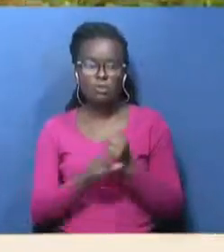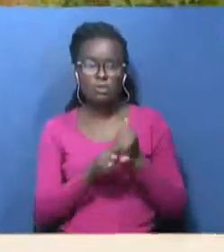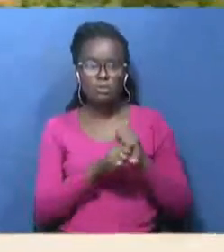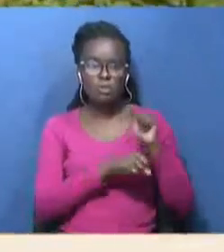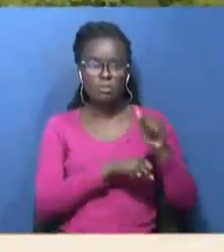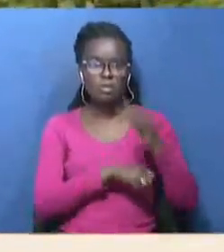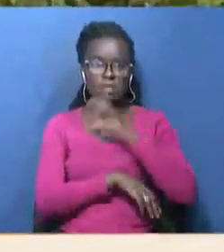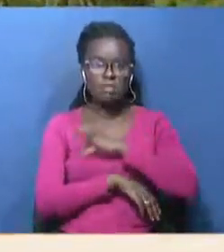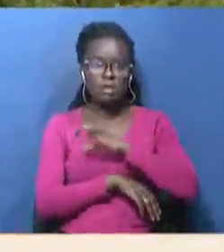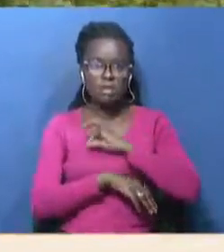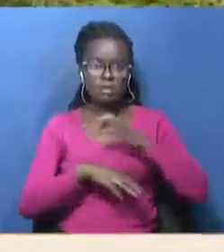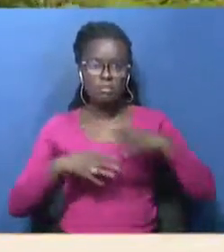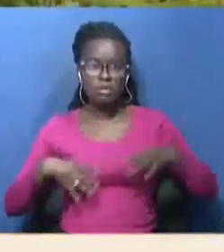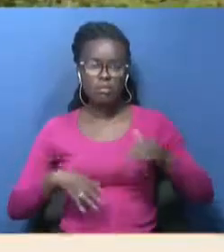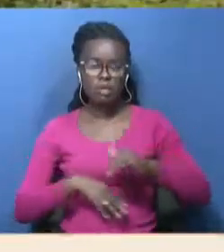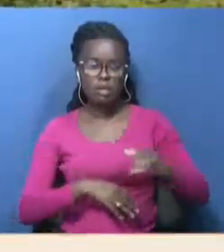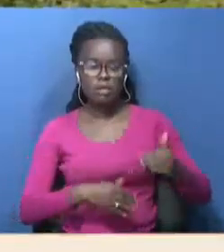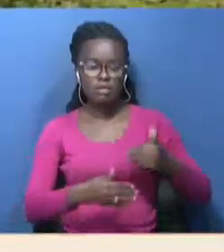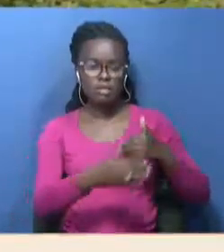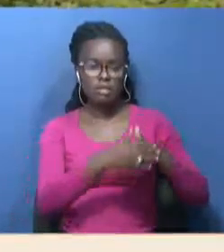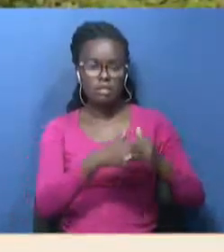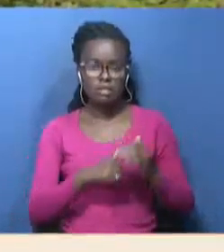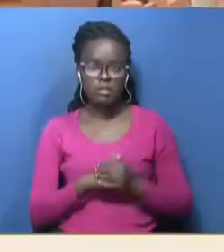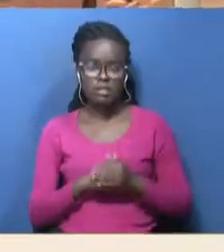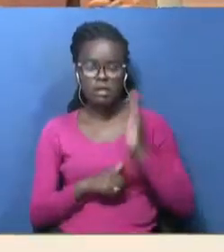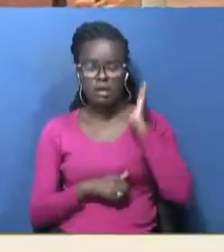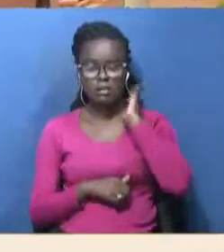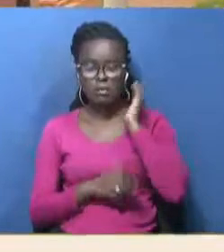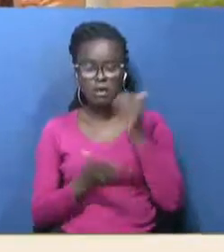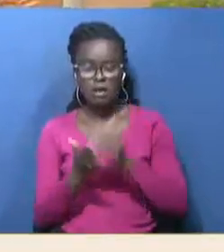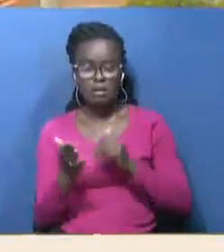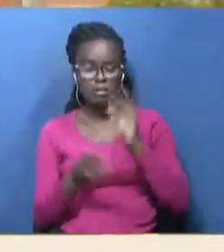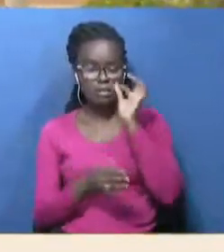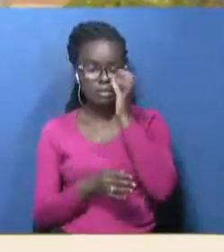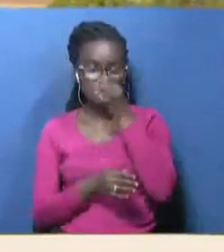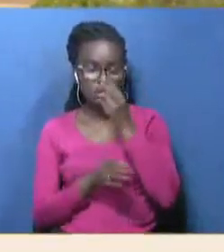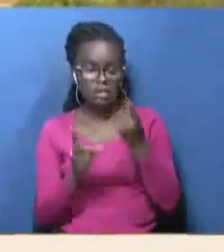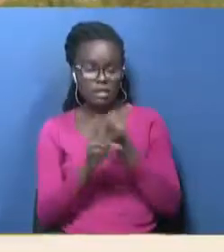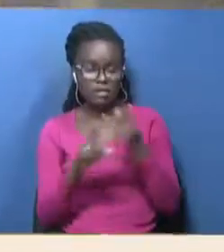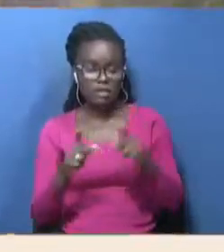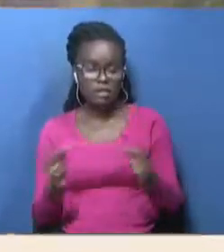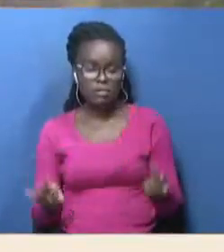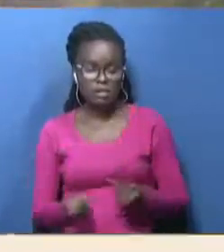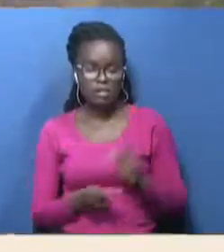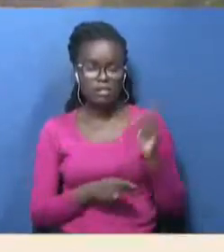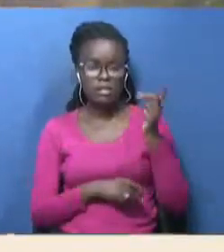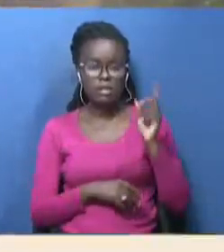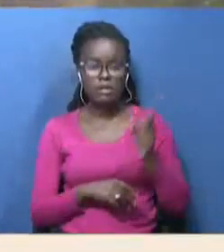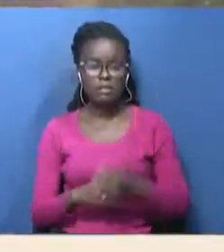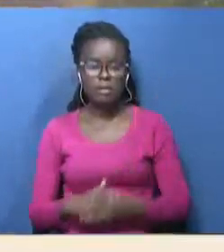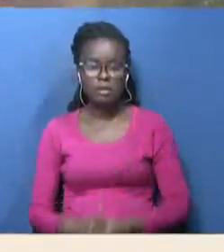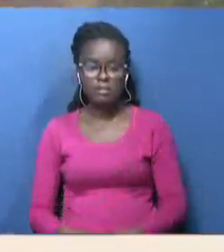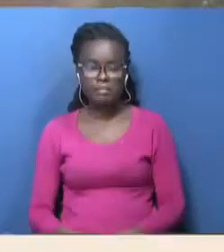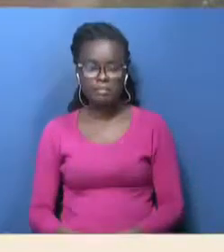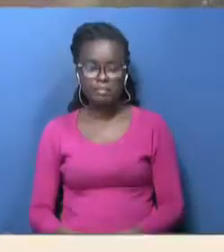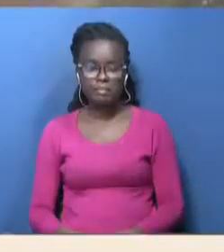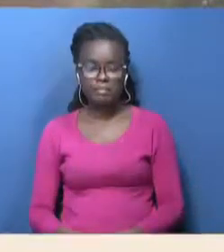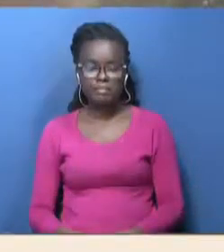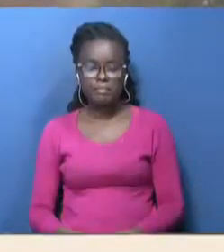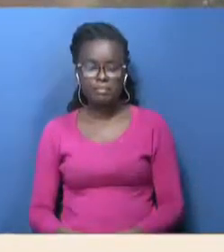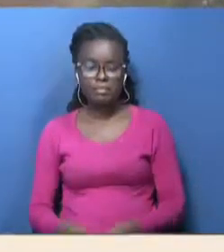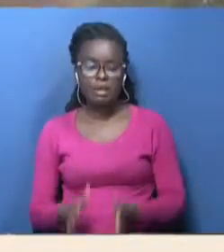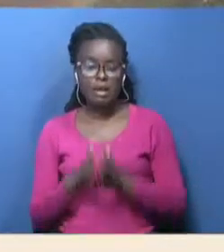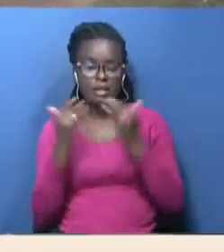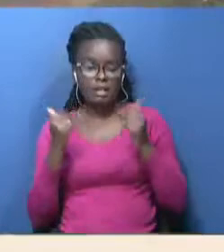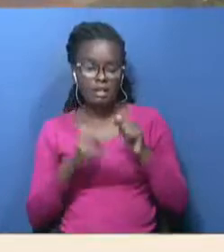kĩguni kũrĩ andũ kuma kaunti iria ikuhĩrĩirie ta Murang'a, Machakos, Nyeri na icigo itiganĩte cia Nairobi. Mũgarũ na ũguo